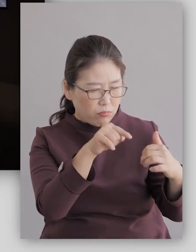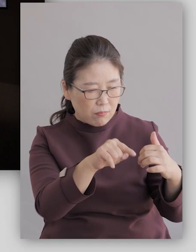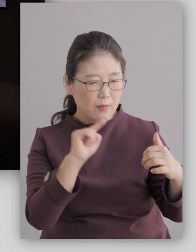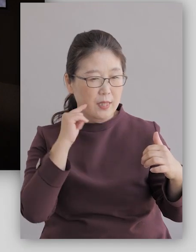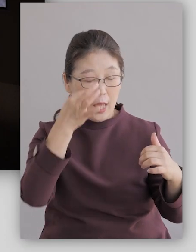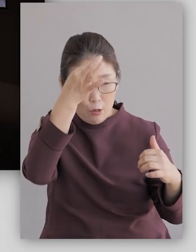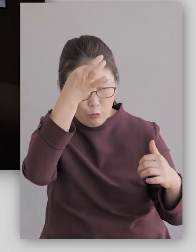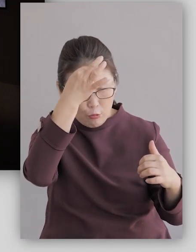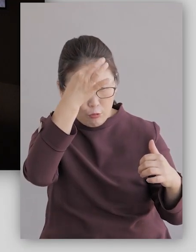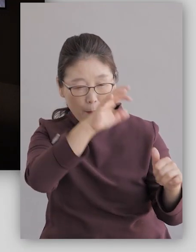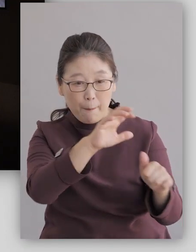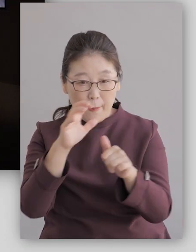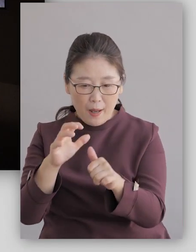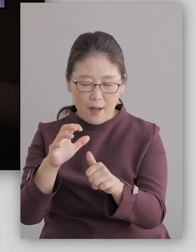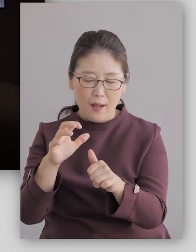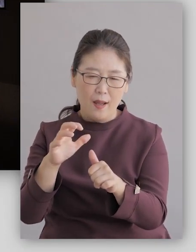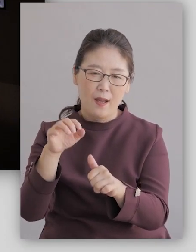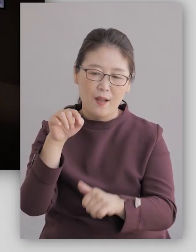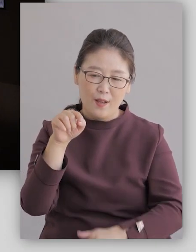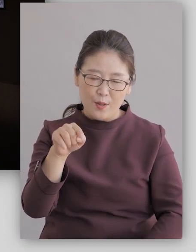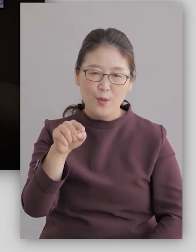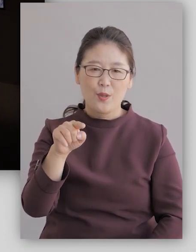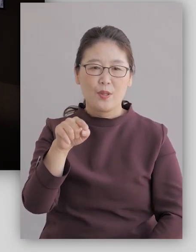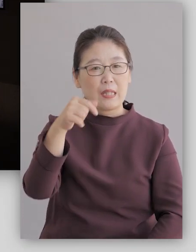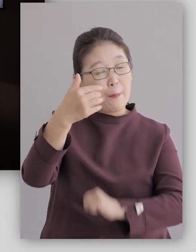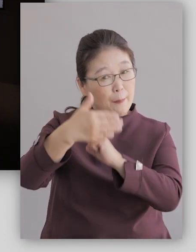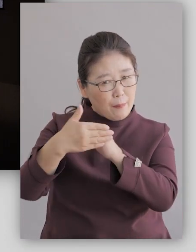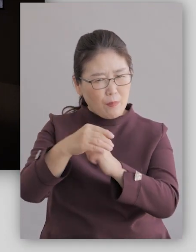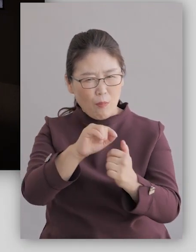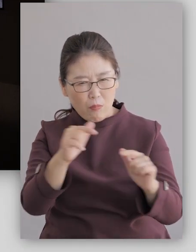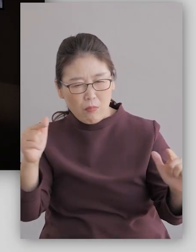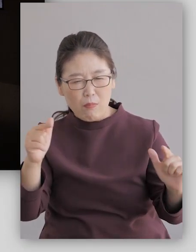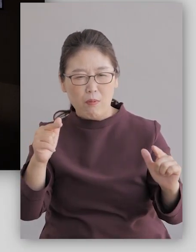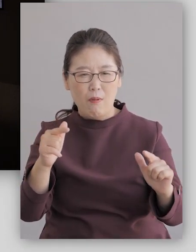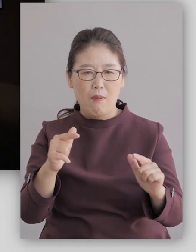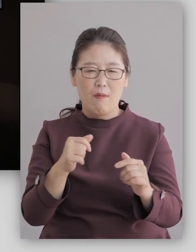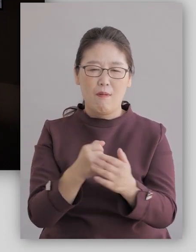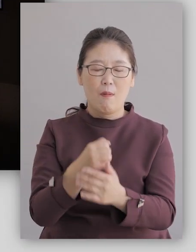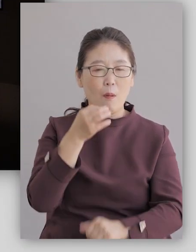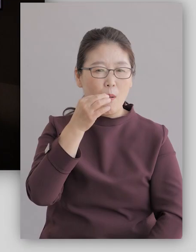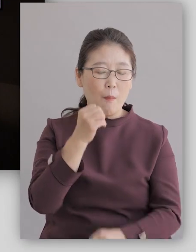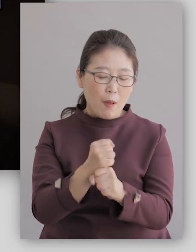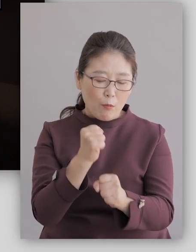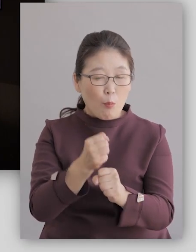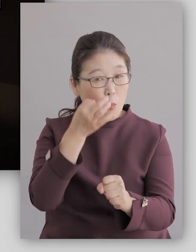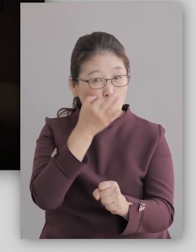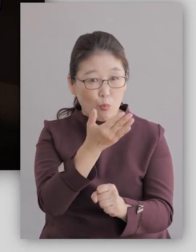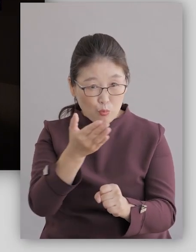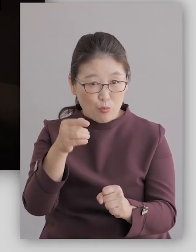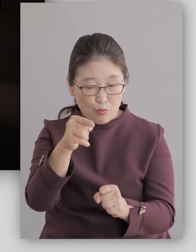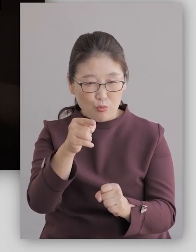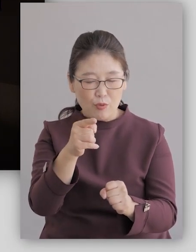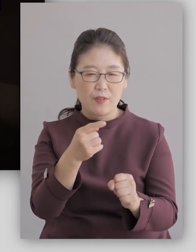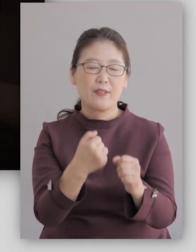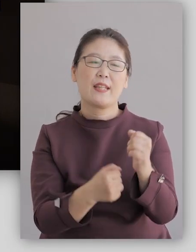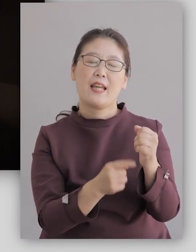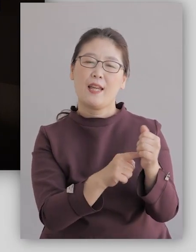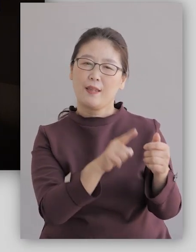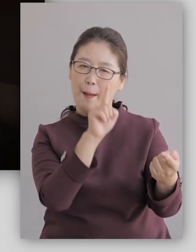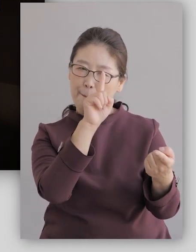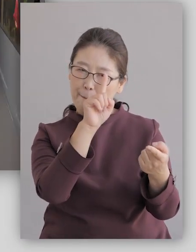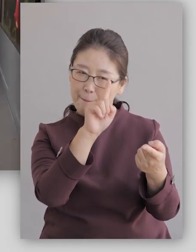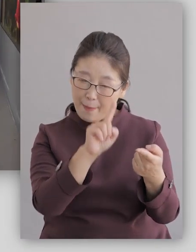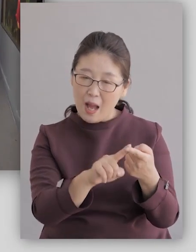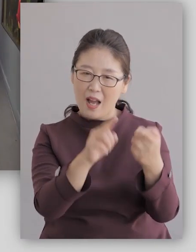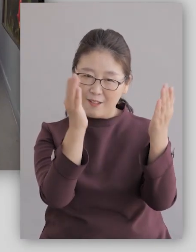식으로 영감을 줘서 이런 작품이 탄생하게 되는가를 설명하는 작품으로 저희가 초대하게 된